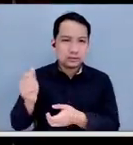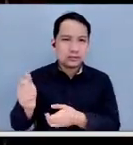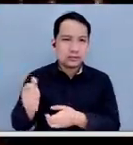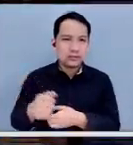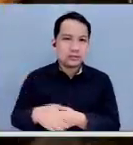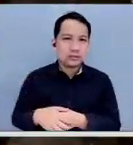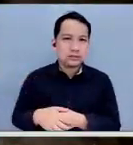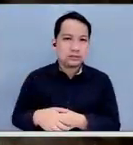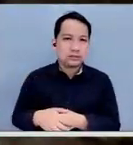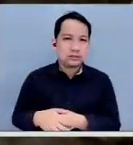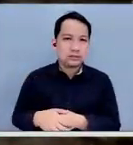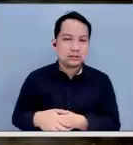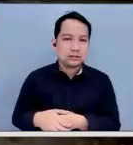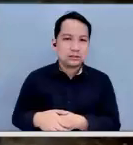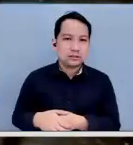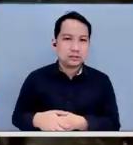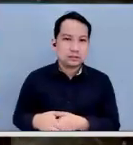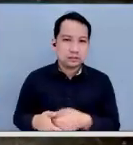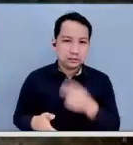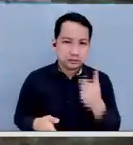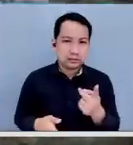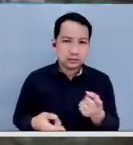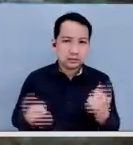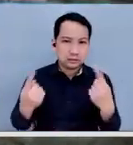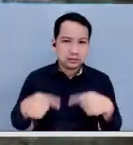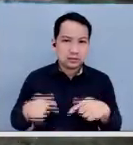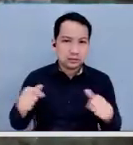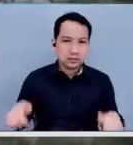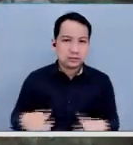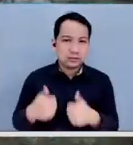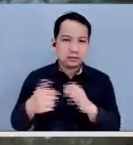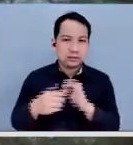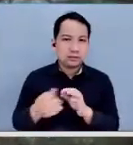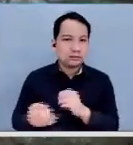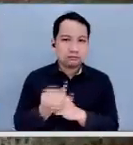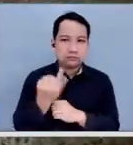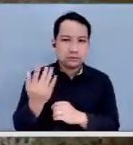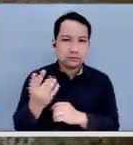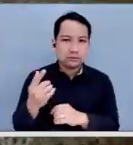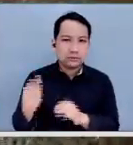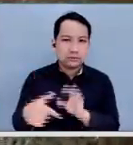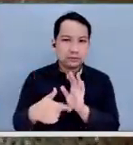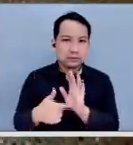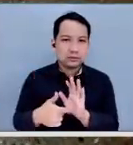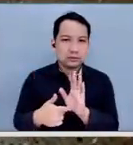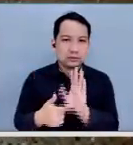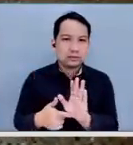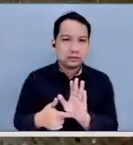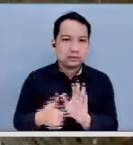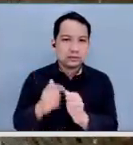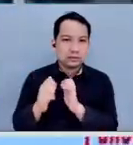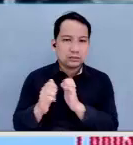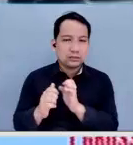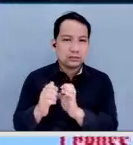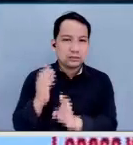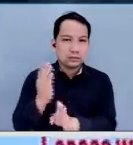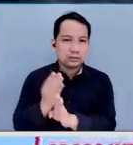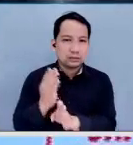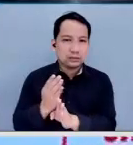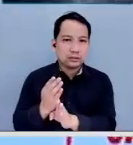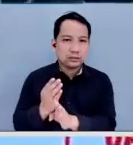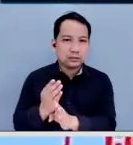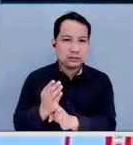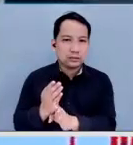Buhangin. Dahil sa nangyaring aksidente, ilang oras na hindi nadaanan ang bahagi ng EDSA bus lane sa Ortigas. Natanggal